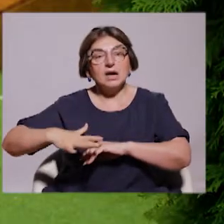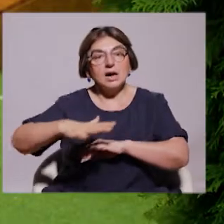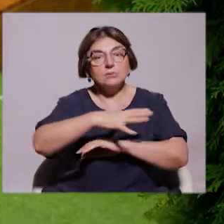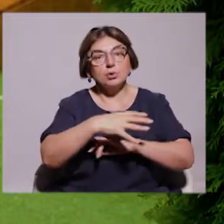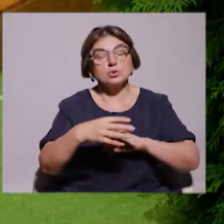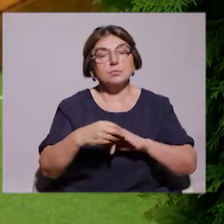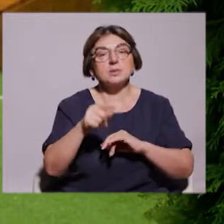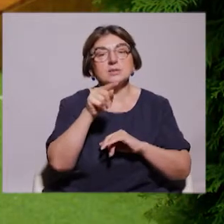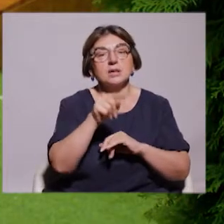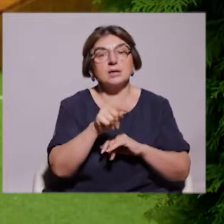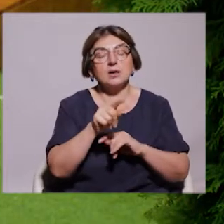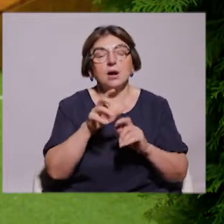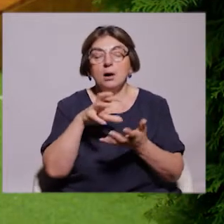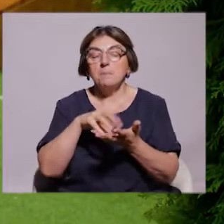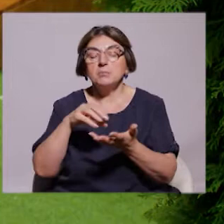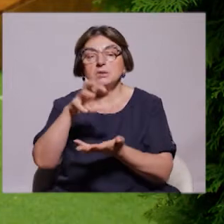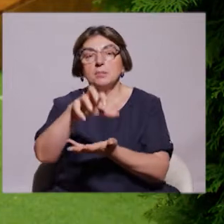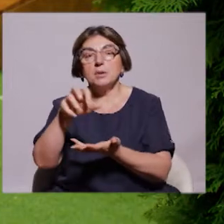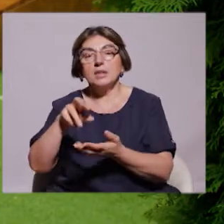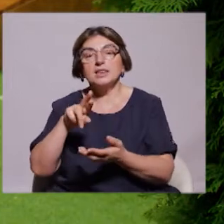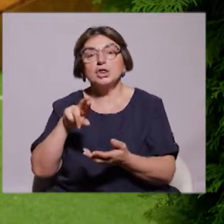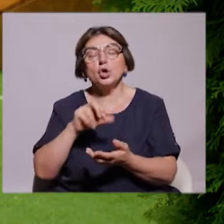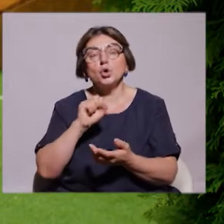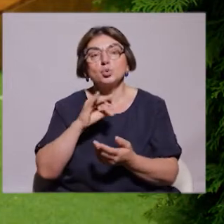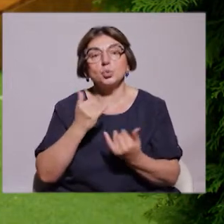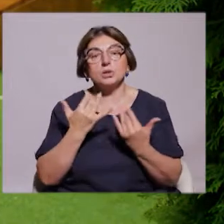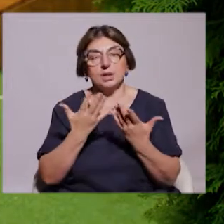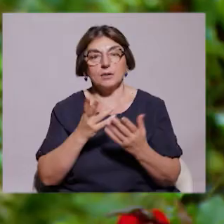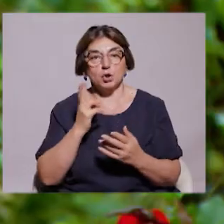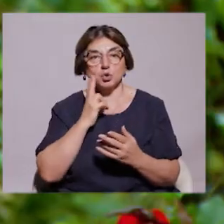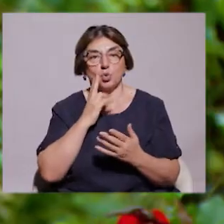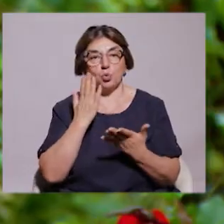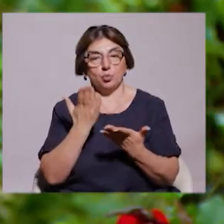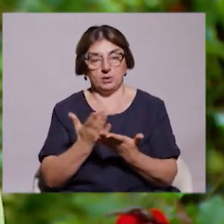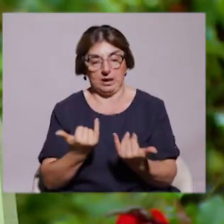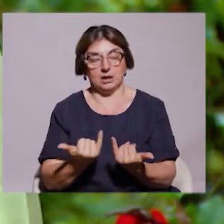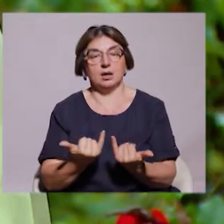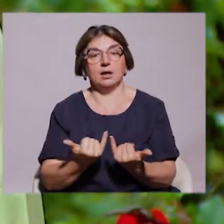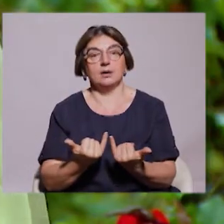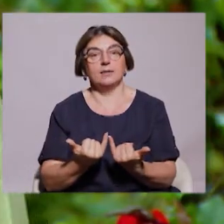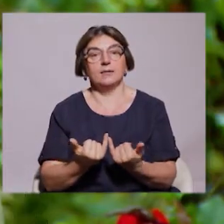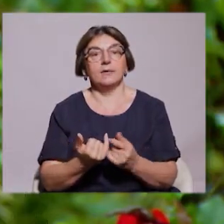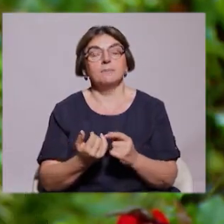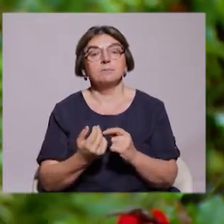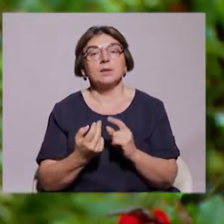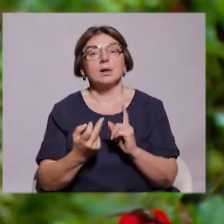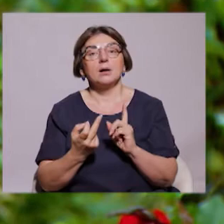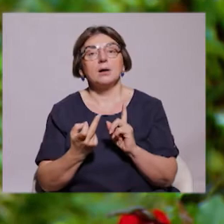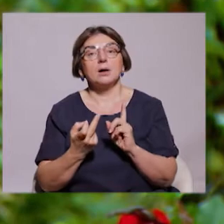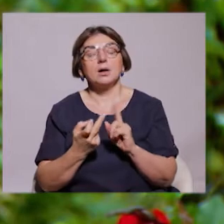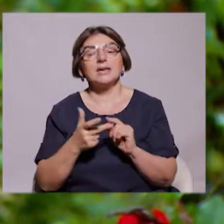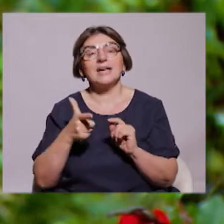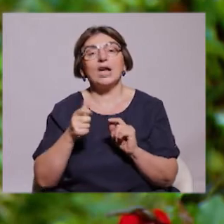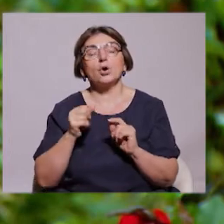იყო შემდეგი: დიოსკურია, თანამედროვე სოხუმი, რუკაზე მინდა რომ დააკვირდეთ ამას ძალიან კარგად, ეს იყო გიენოსი, ოჩამჭირე და შემდეგი